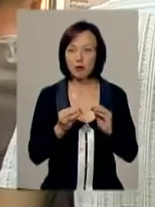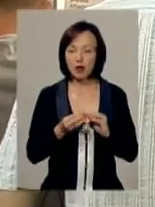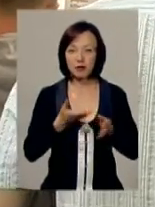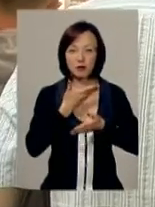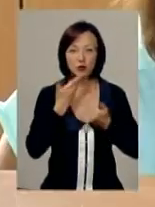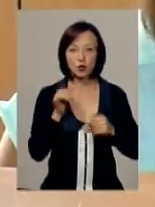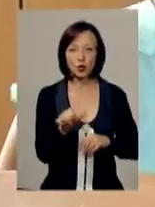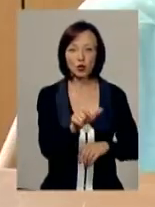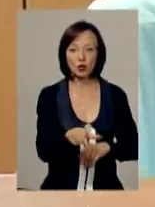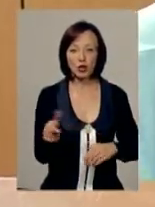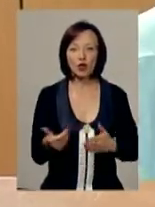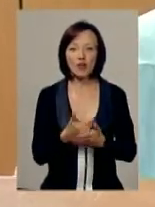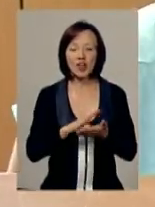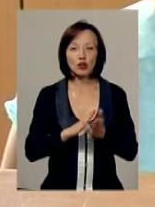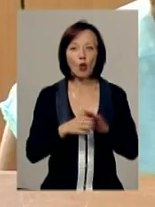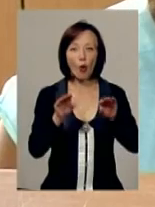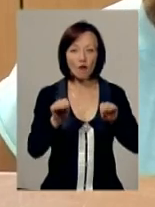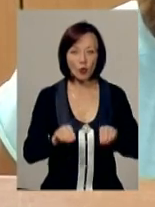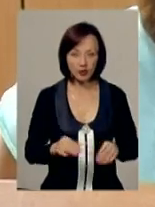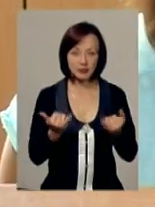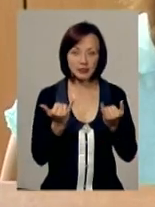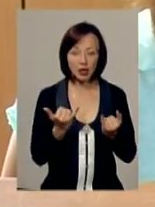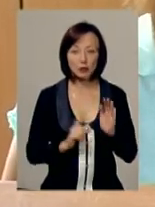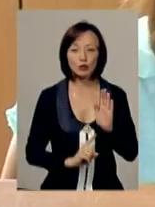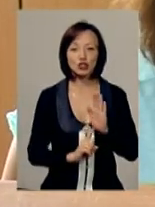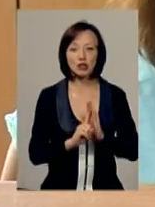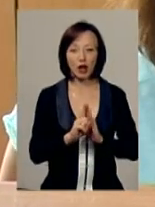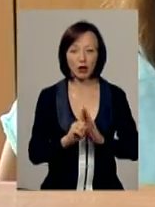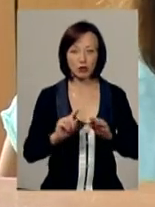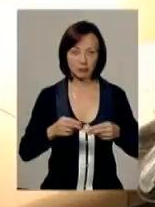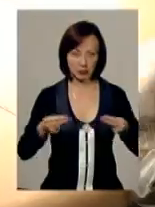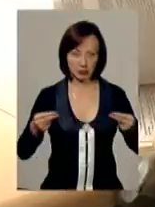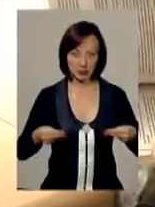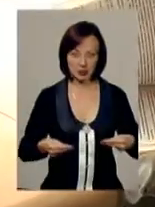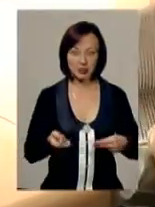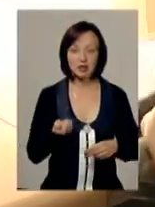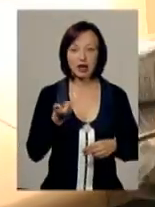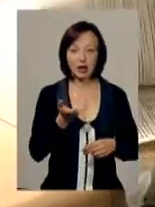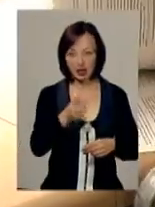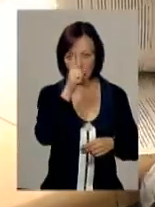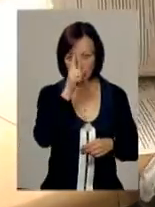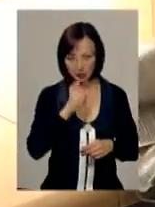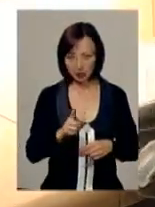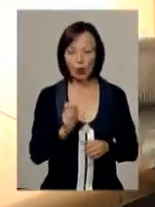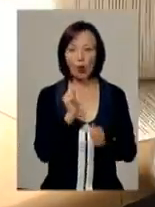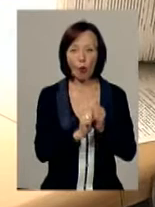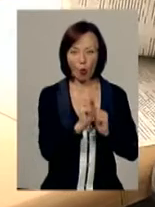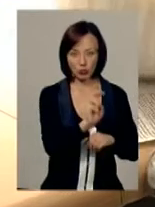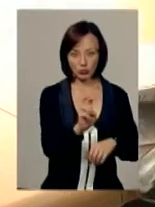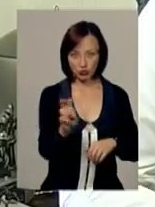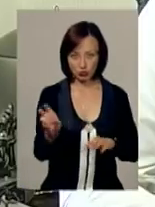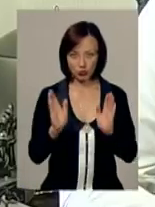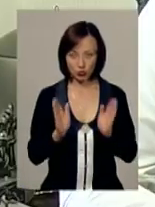відсутність у споживачів нових договорів. Наразі газівники тільки починають їх укладати. Кажуть, за кілька місяців дійдуть до кожного